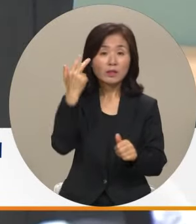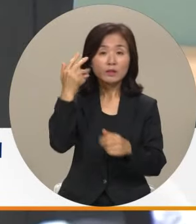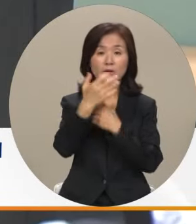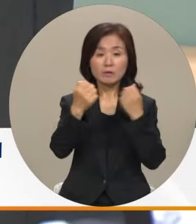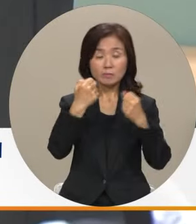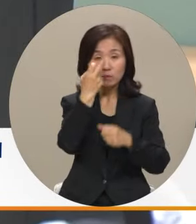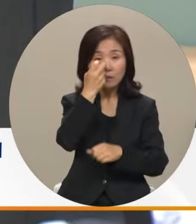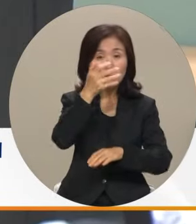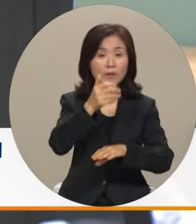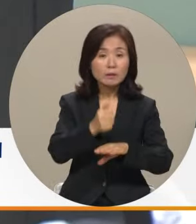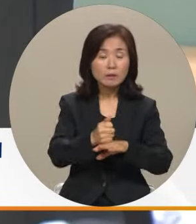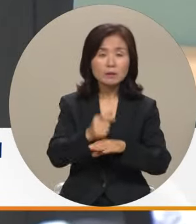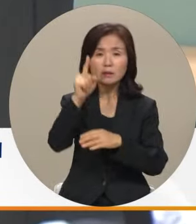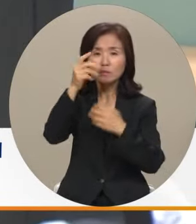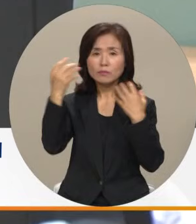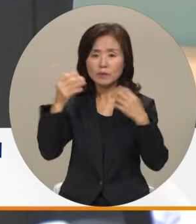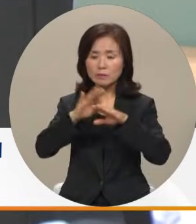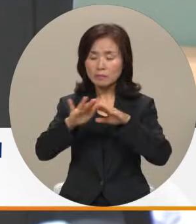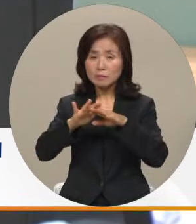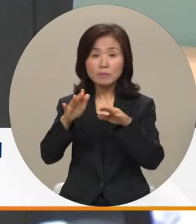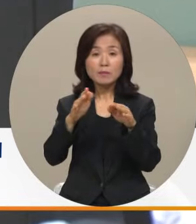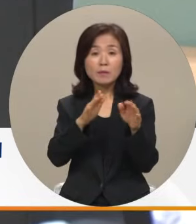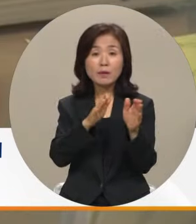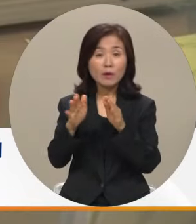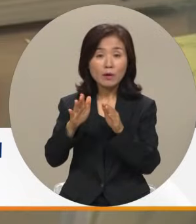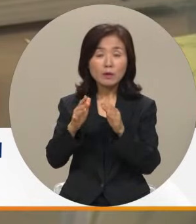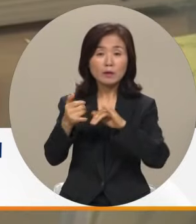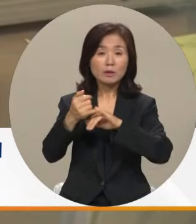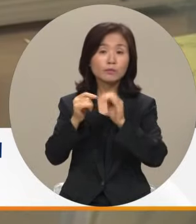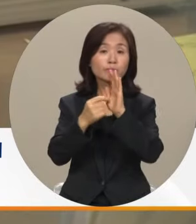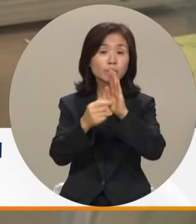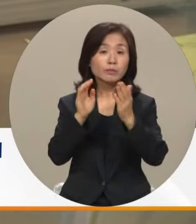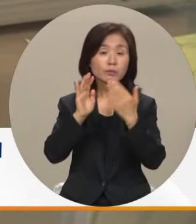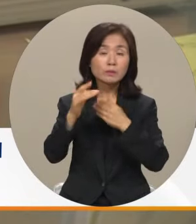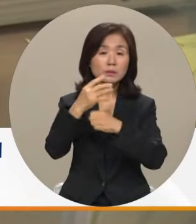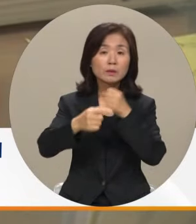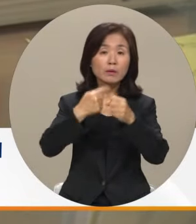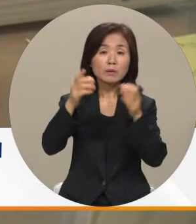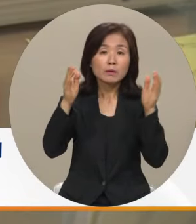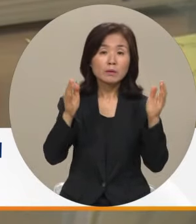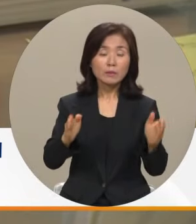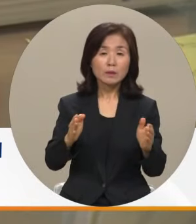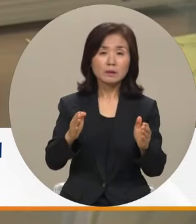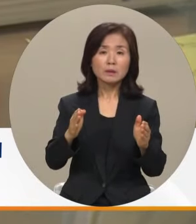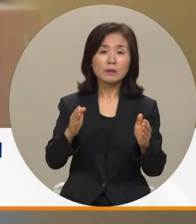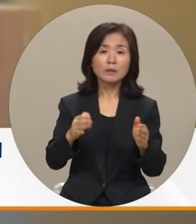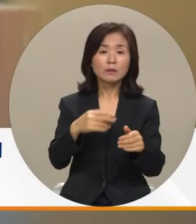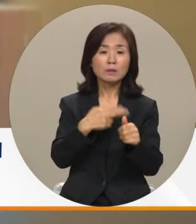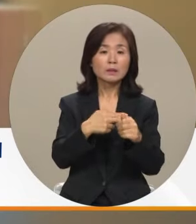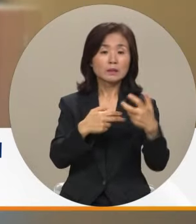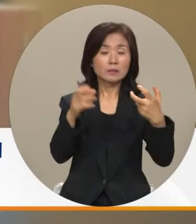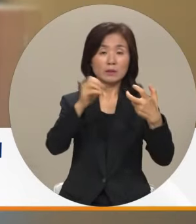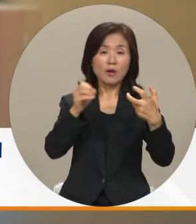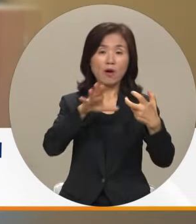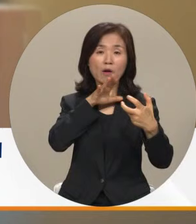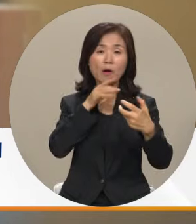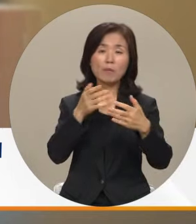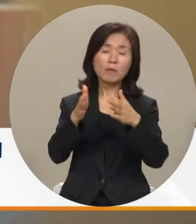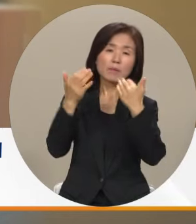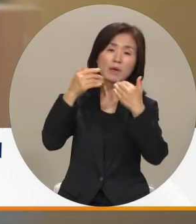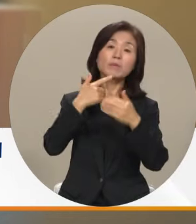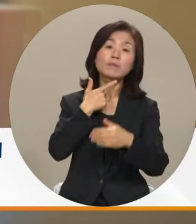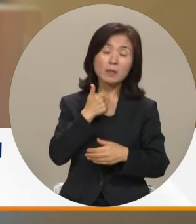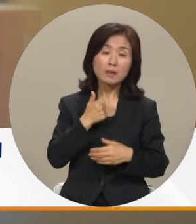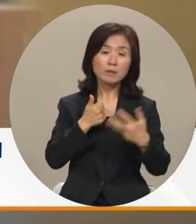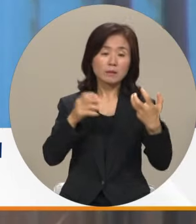건강을 조사해 보니 정부의 대책마련 약속 이후에도 지난 1년 동안 교사 70% 언어 폭력을 경험하고